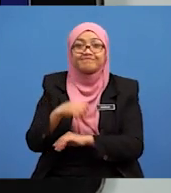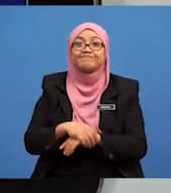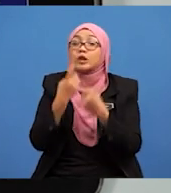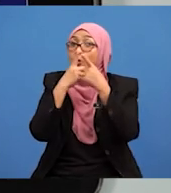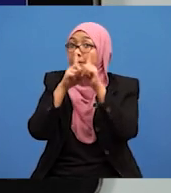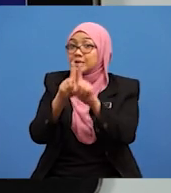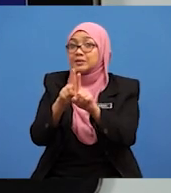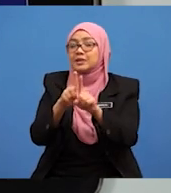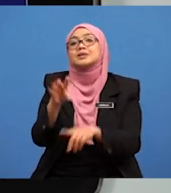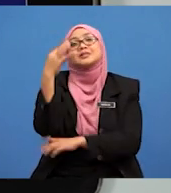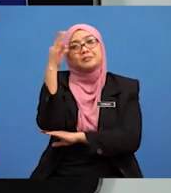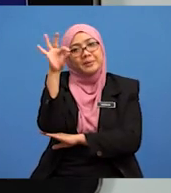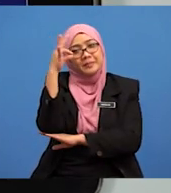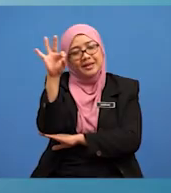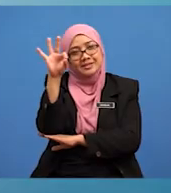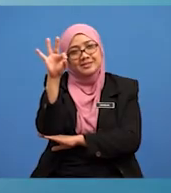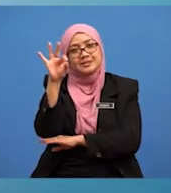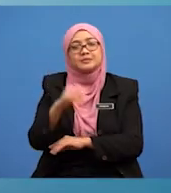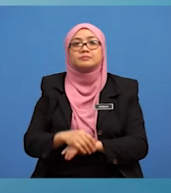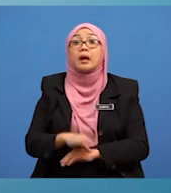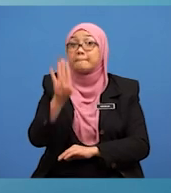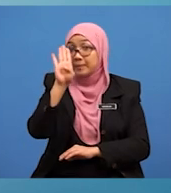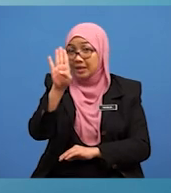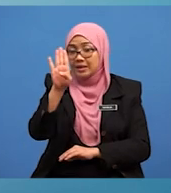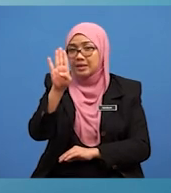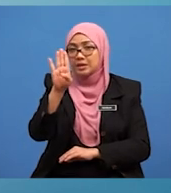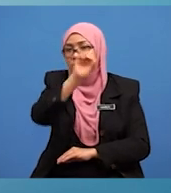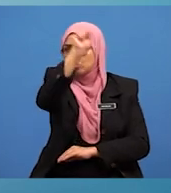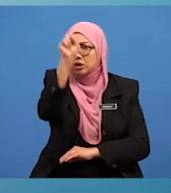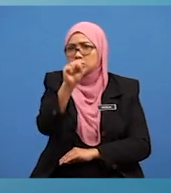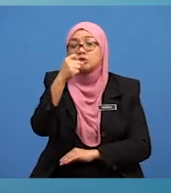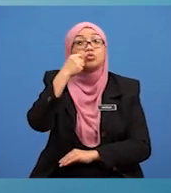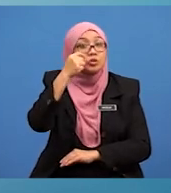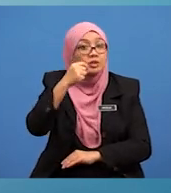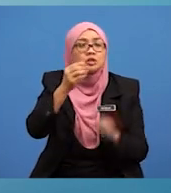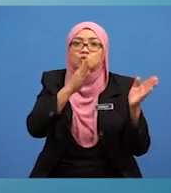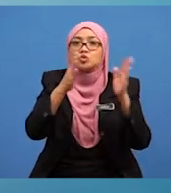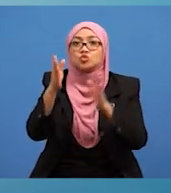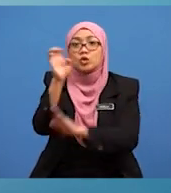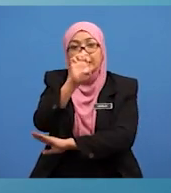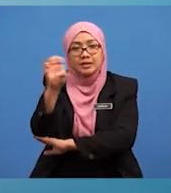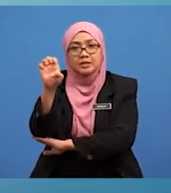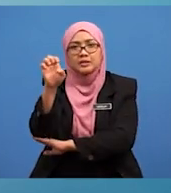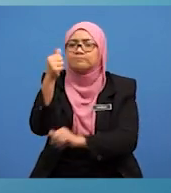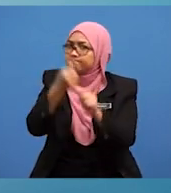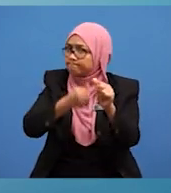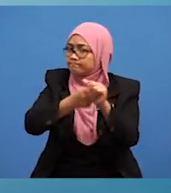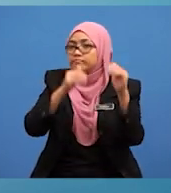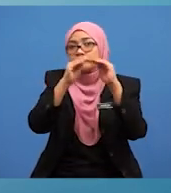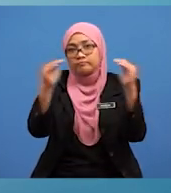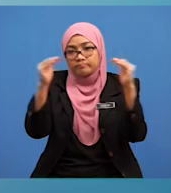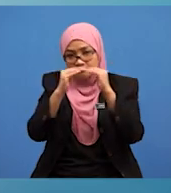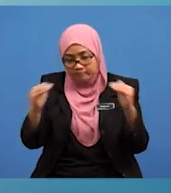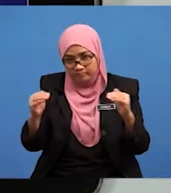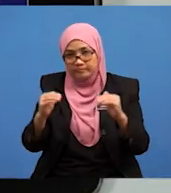adalah 19. B, soalannya, tuliskan susunan elektron di petala-petala. Betul.